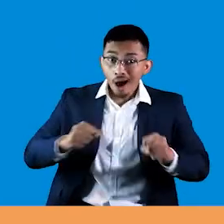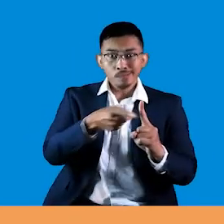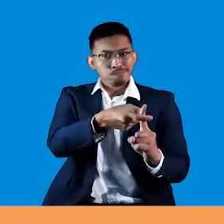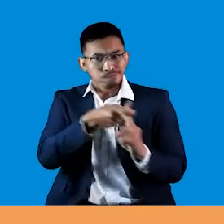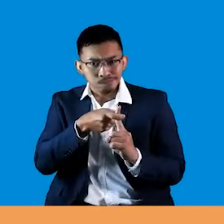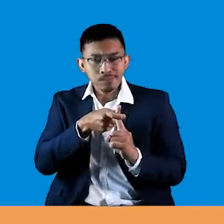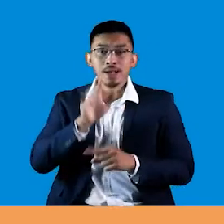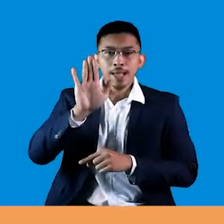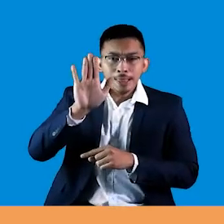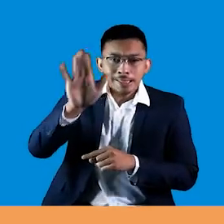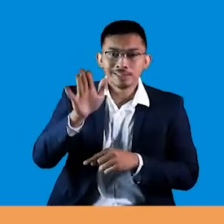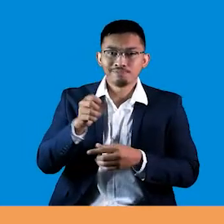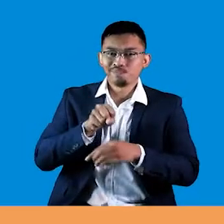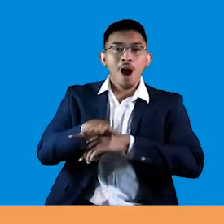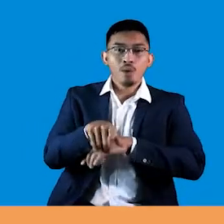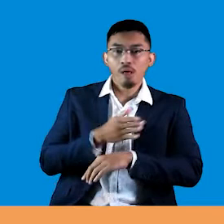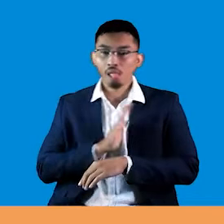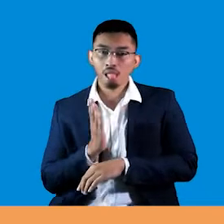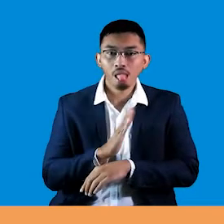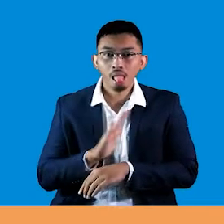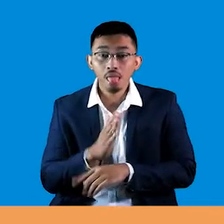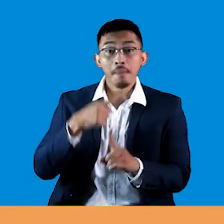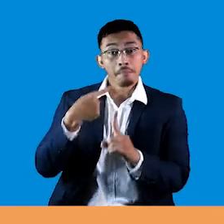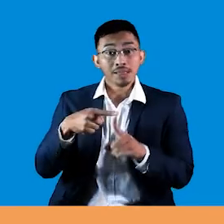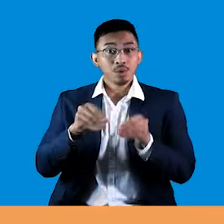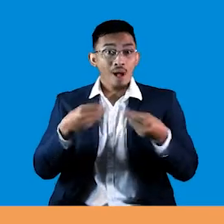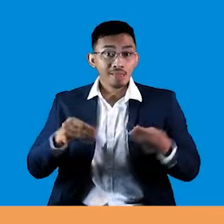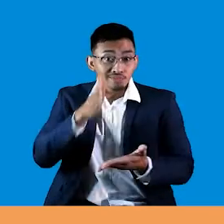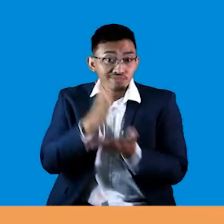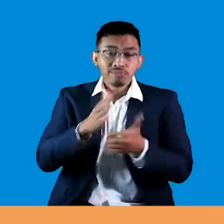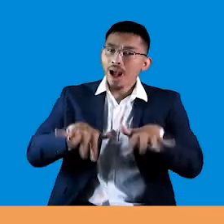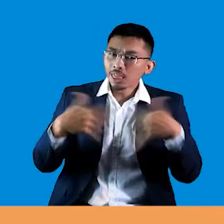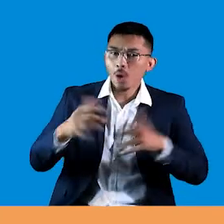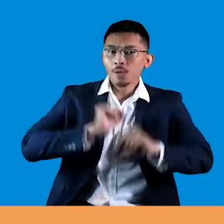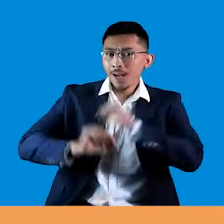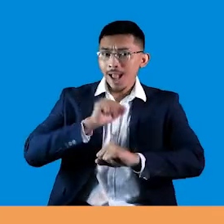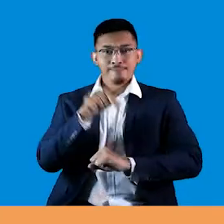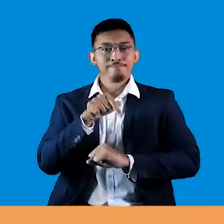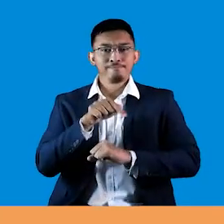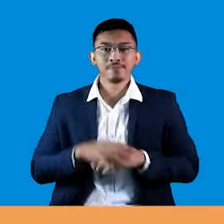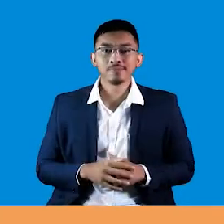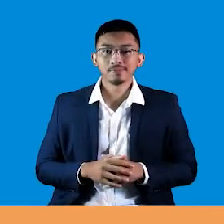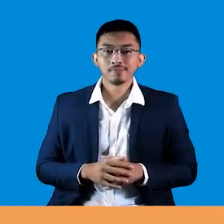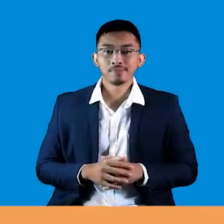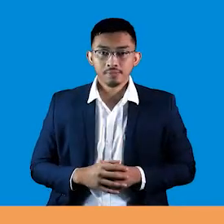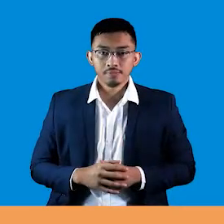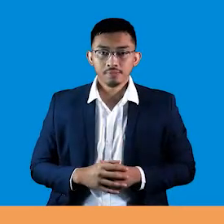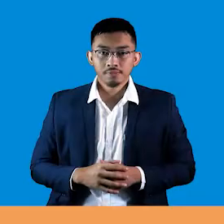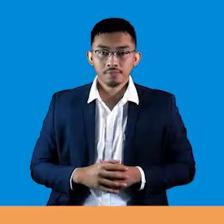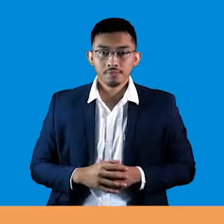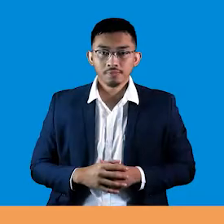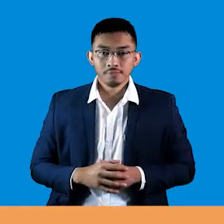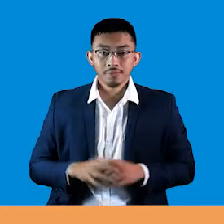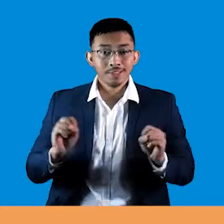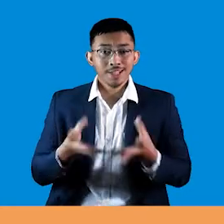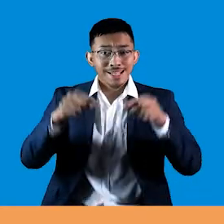dalam penggunaan wewenang, sehingga dapat mempengaruhi netralitas dan kualitas keputusan atau tindakan yang dibuat dan dilakukannya.